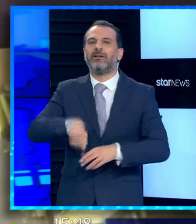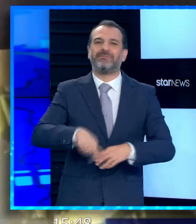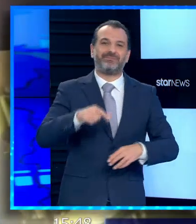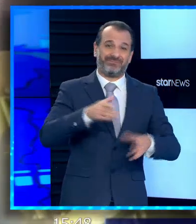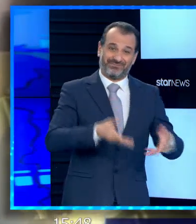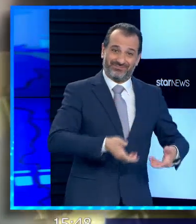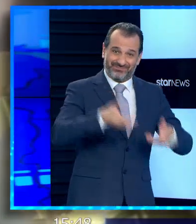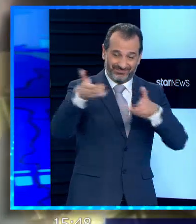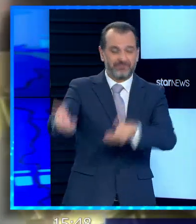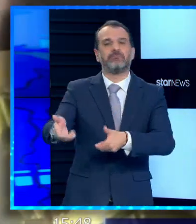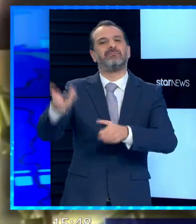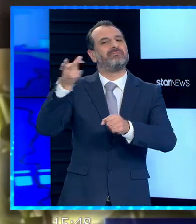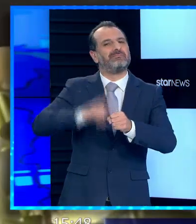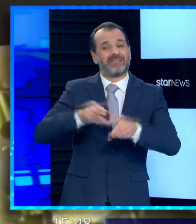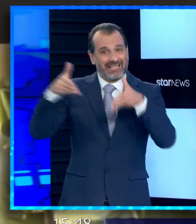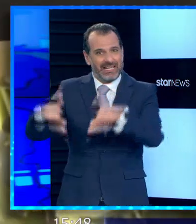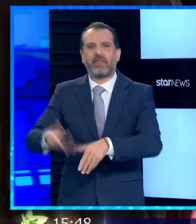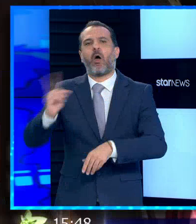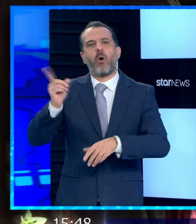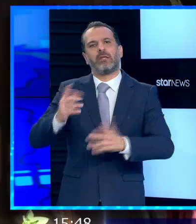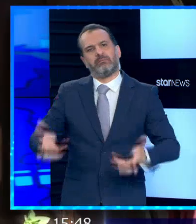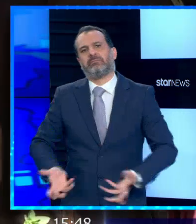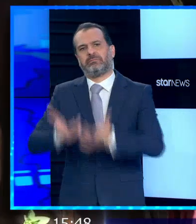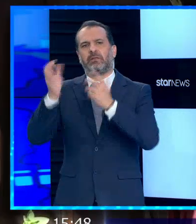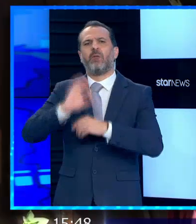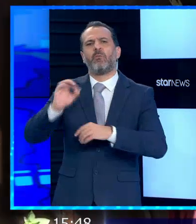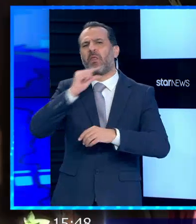θα αποτεφρώθηκε στην Αριτσόνα.